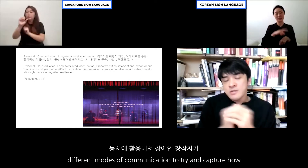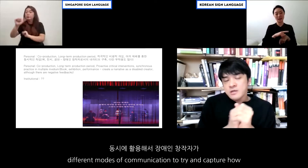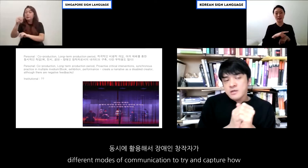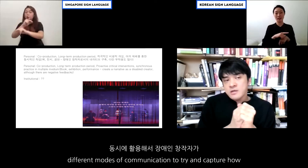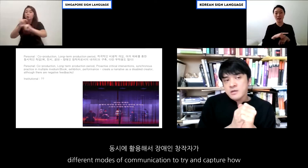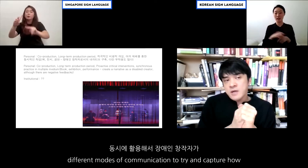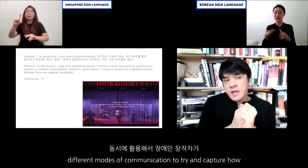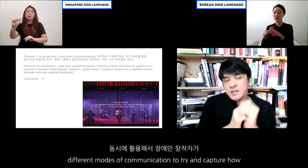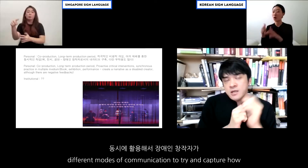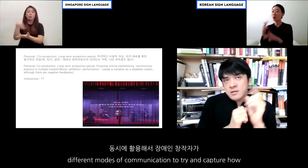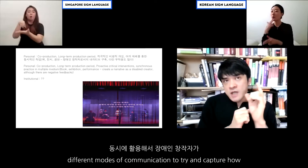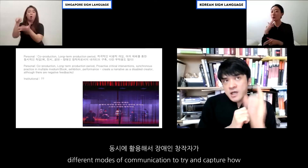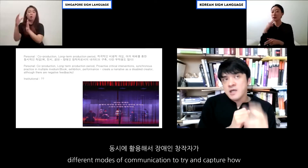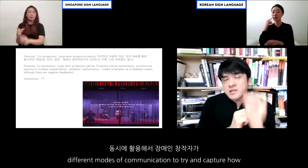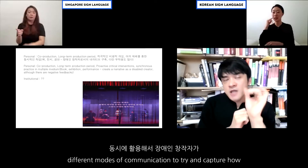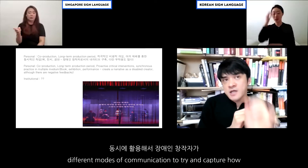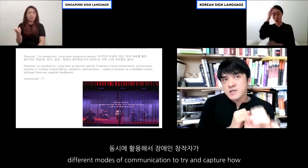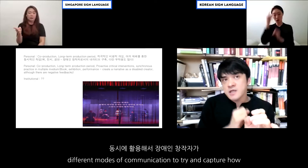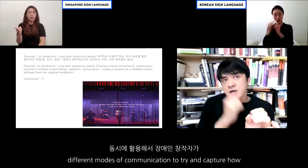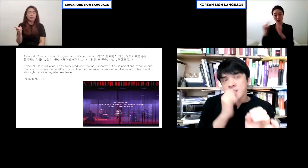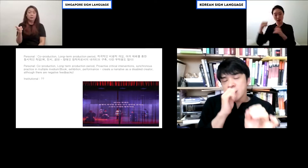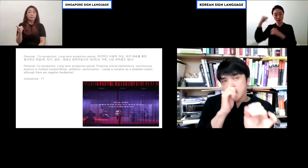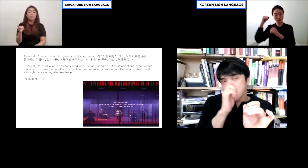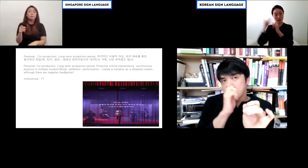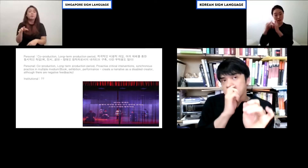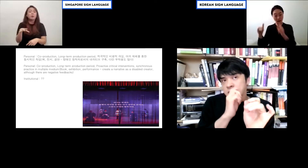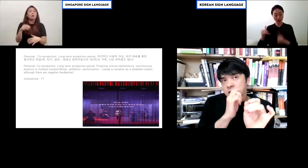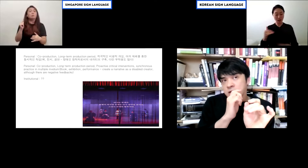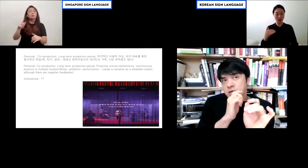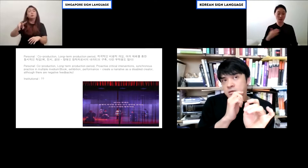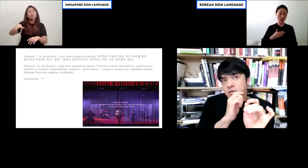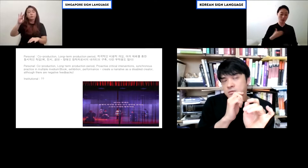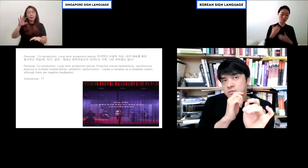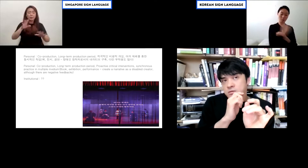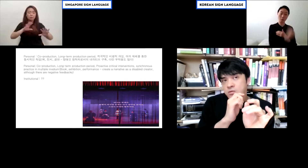활용해서 장애인 창작자가